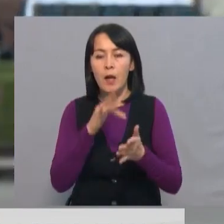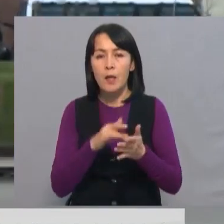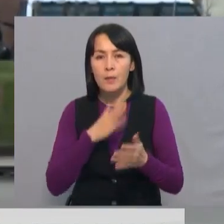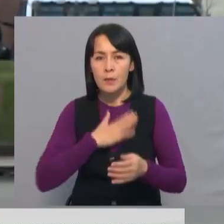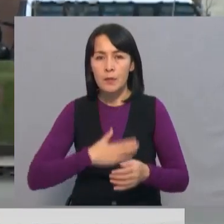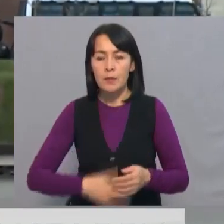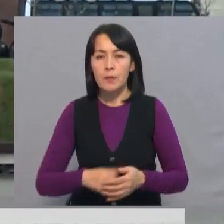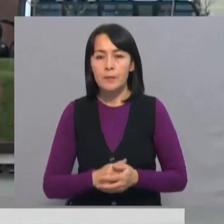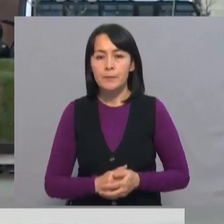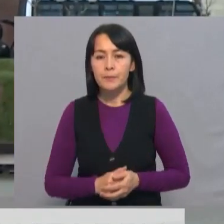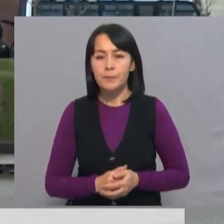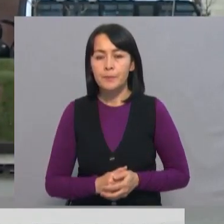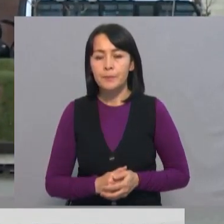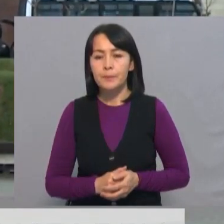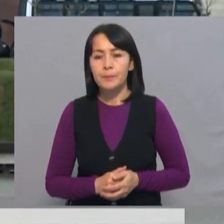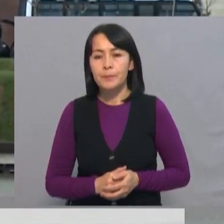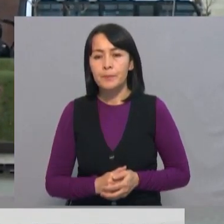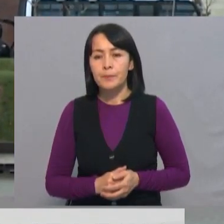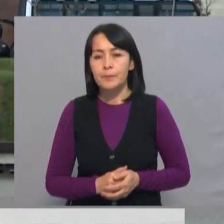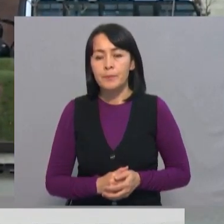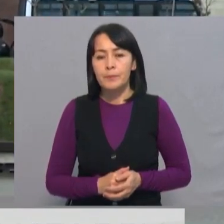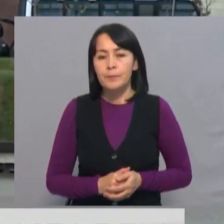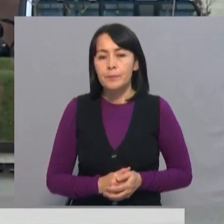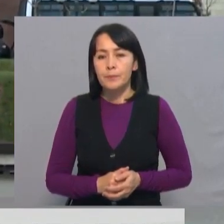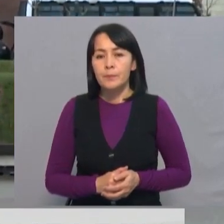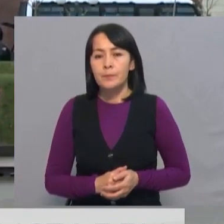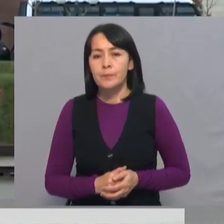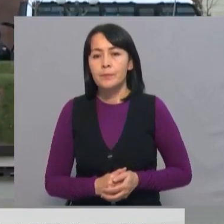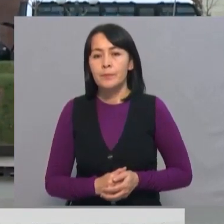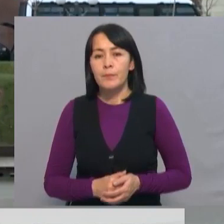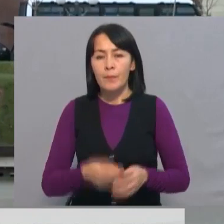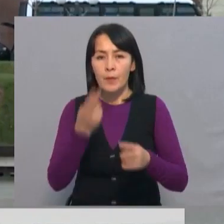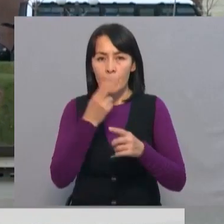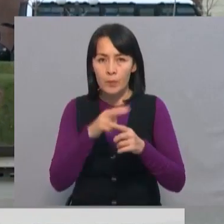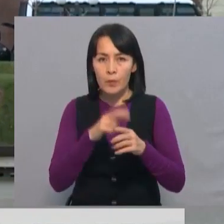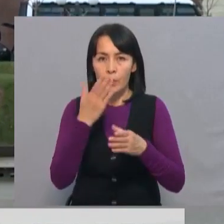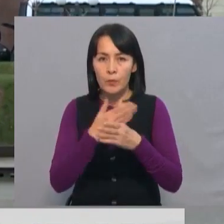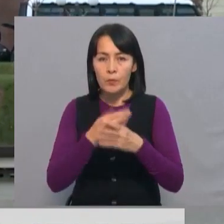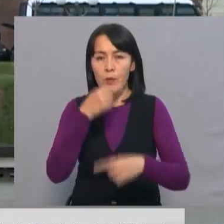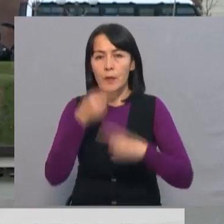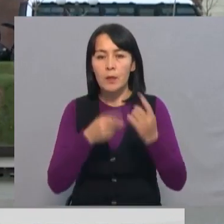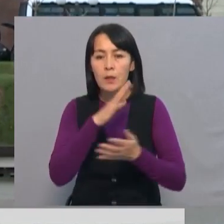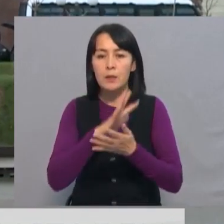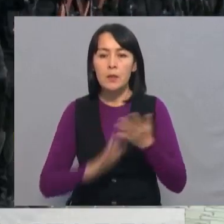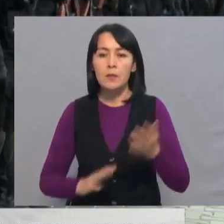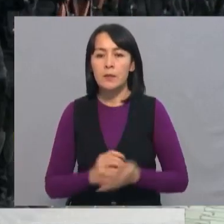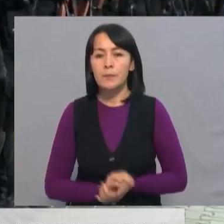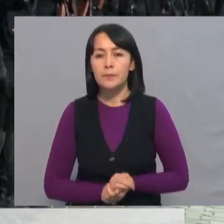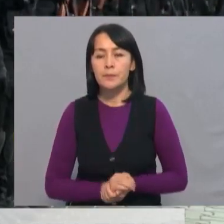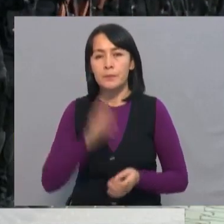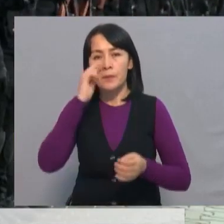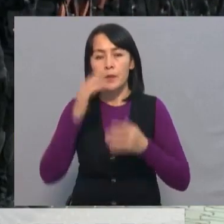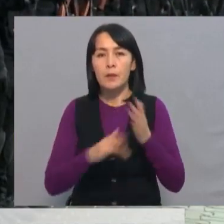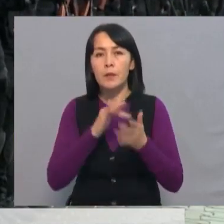тыныштығын. Енді бұл қолдау шарасы ары қарай өз жалғасын табатын болады.